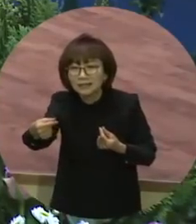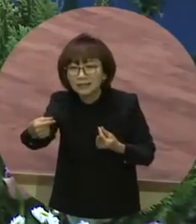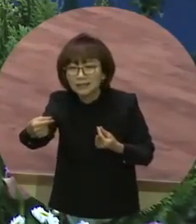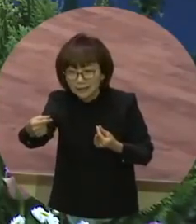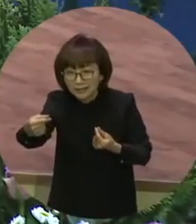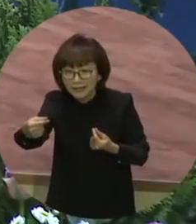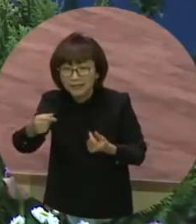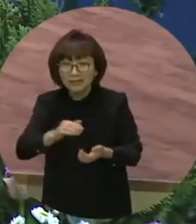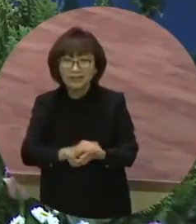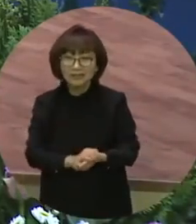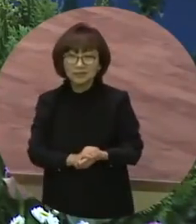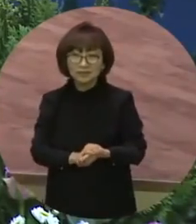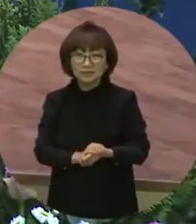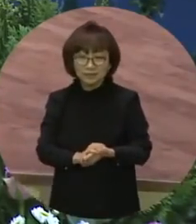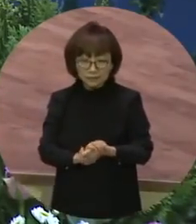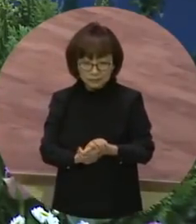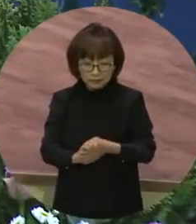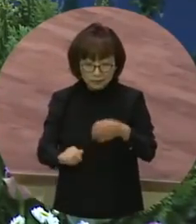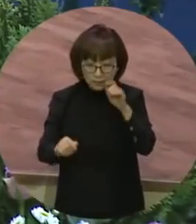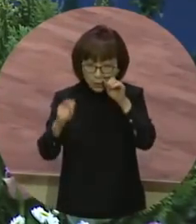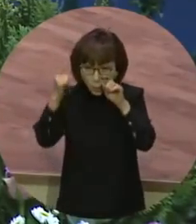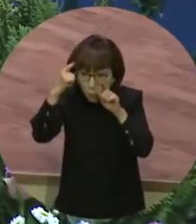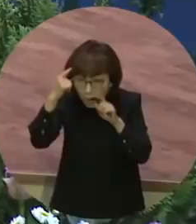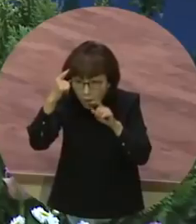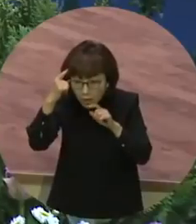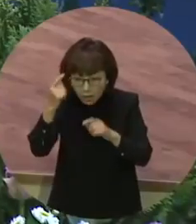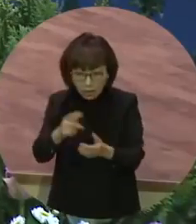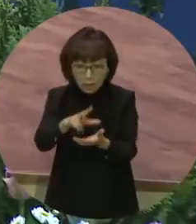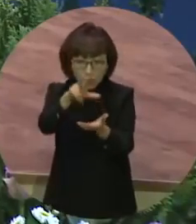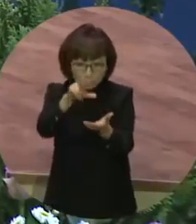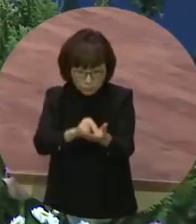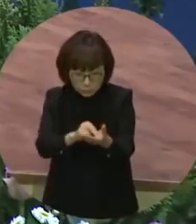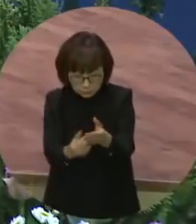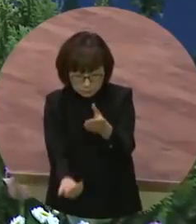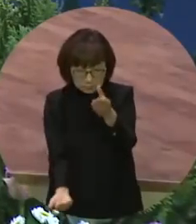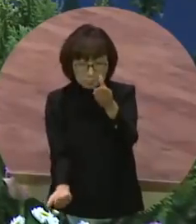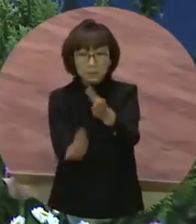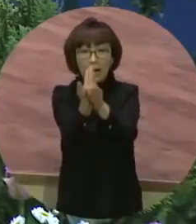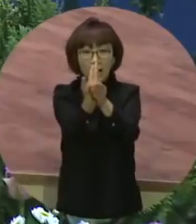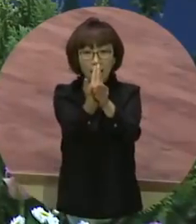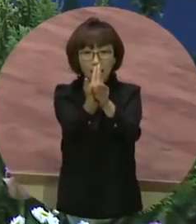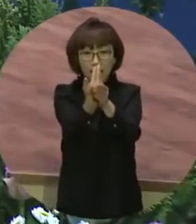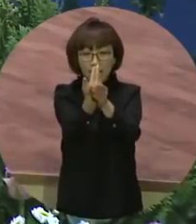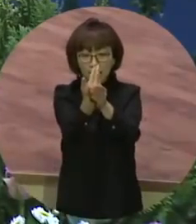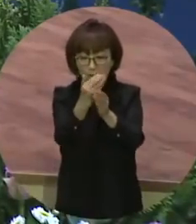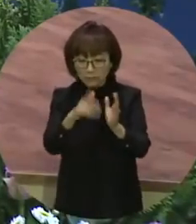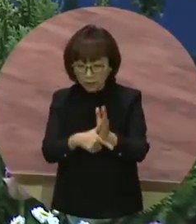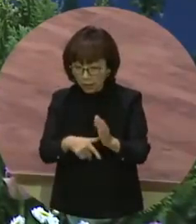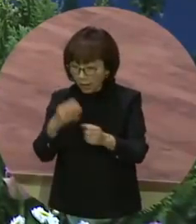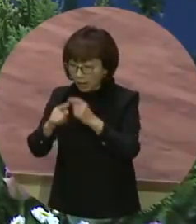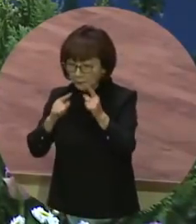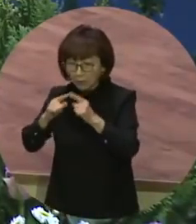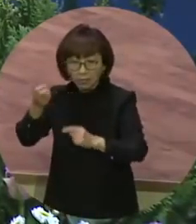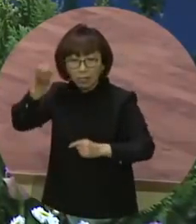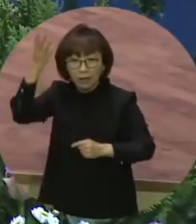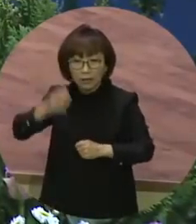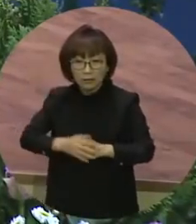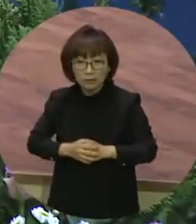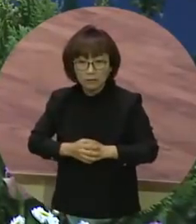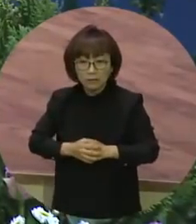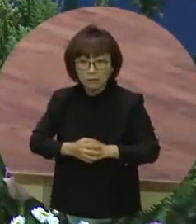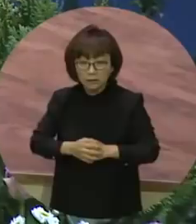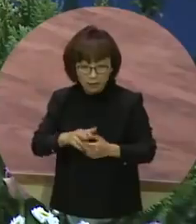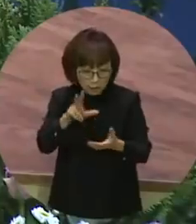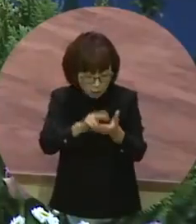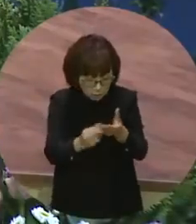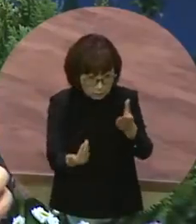모습이라고. 문제와 이 사건 앞에 말씀이 아니고 문제와 사건만 생기면